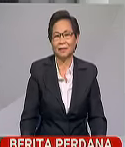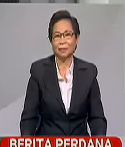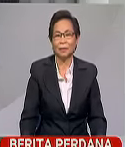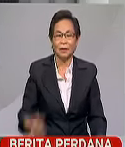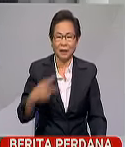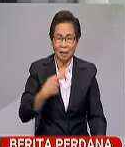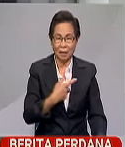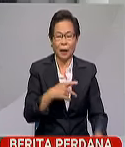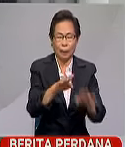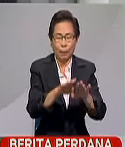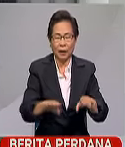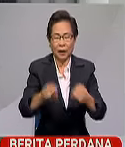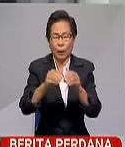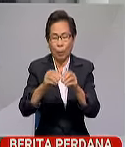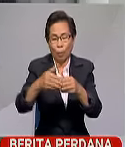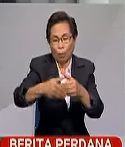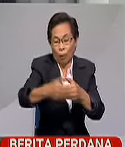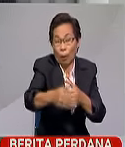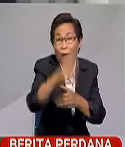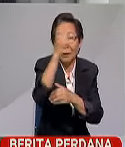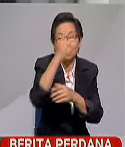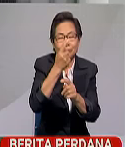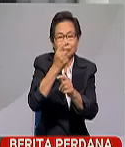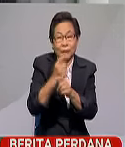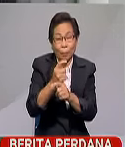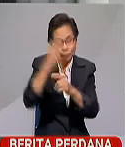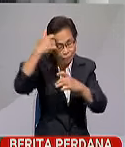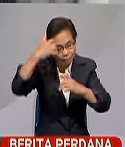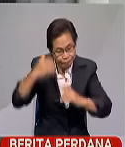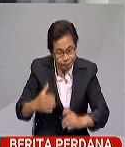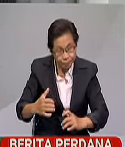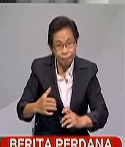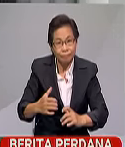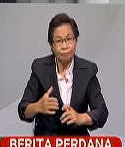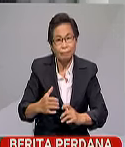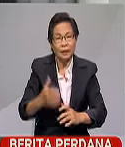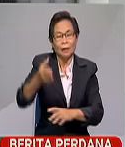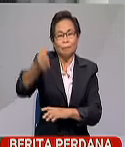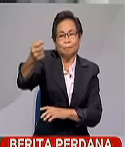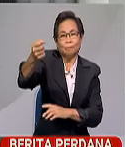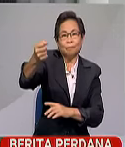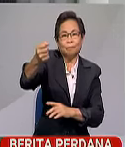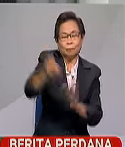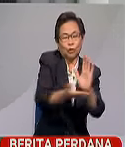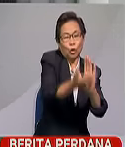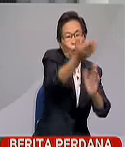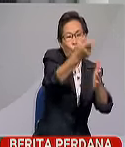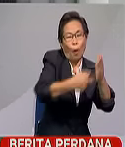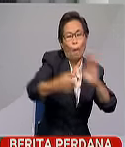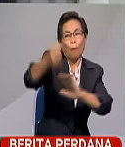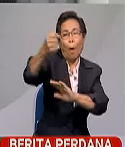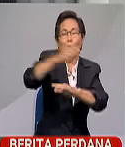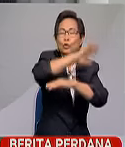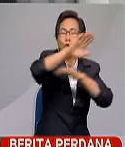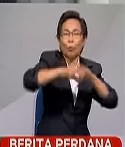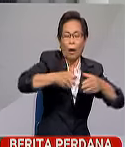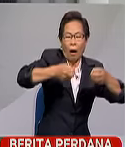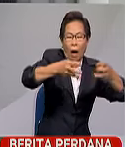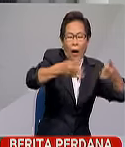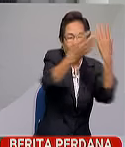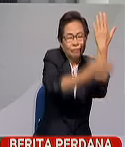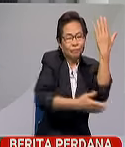Kita ke perkembangan selanjutnya. Kerajaan akan tetap dengan keputusan untuk membekukan kadar kenaikan tol di kesemua lebuh raya